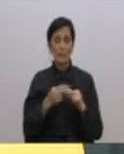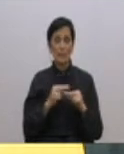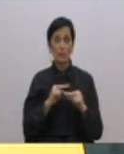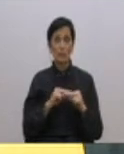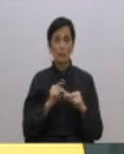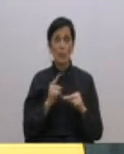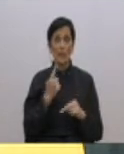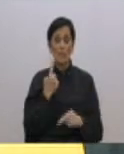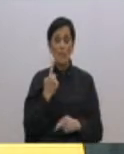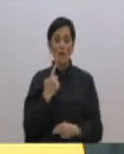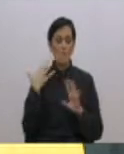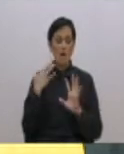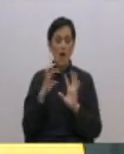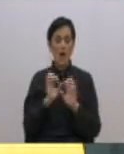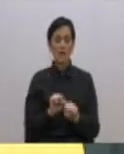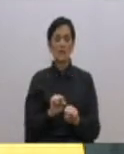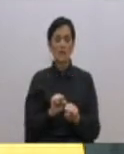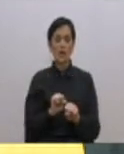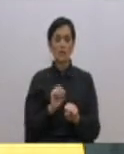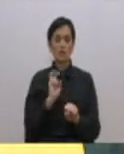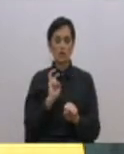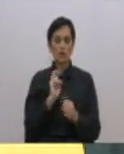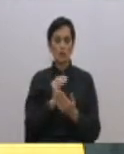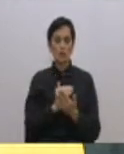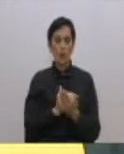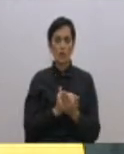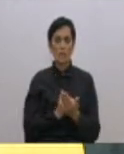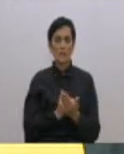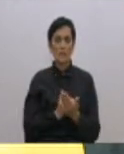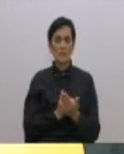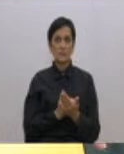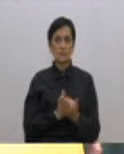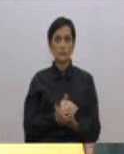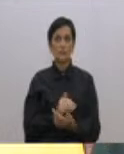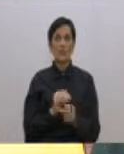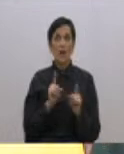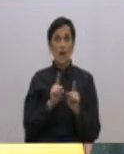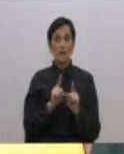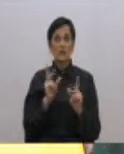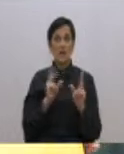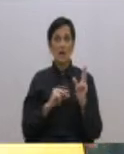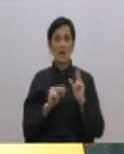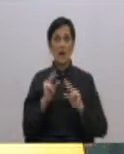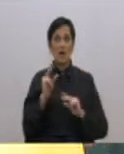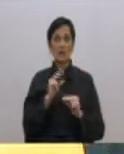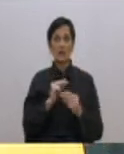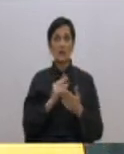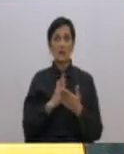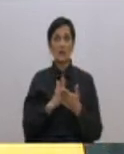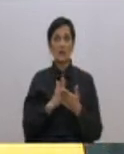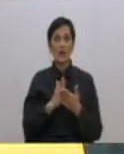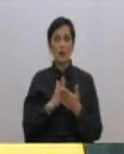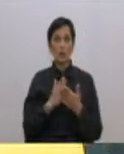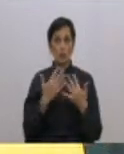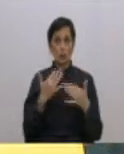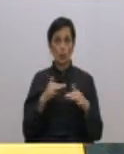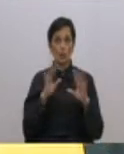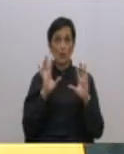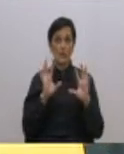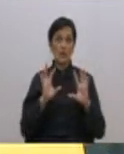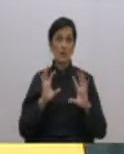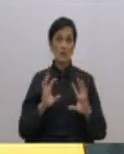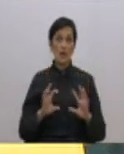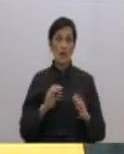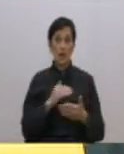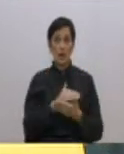ამას ერთმნიშვნელოვნად ჩვენ უწოდებთ პროგრამებს. აგრეთვე გათვალისწინებულია უკვე საკანონმდებლო